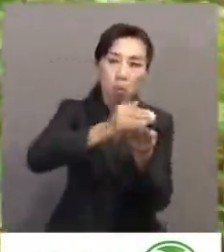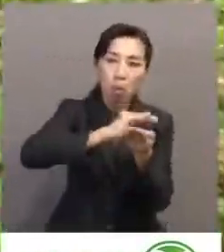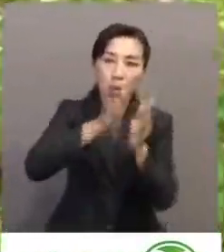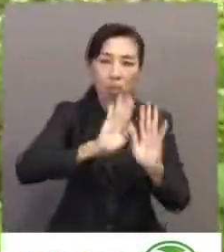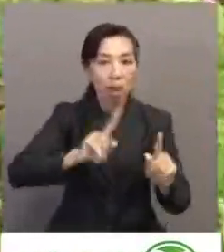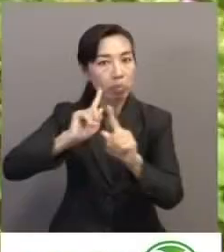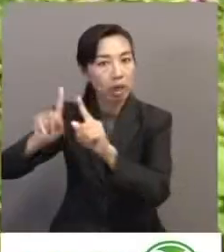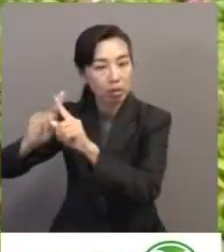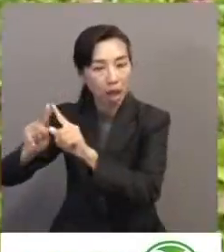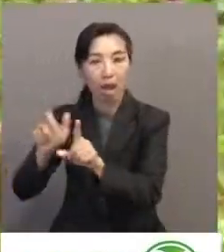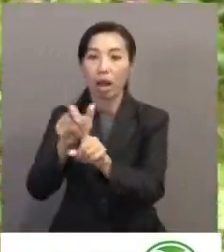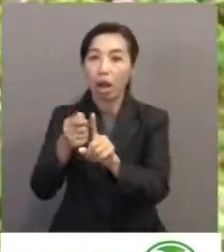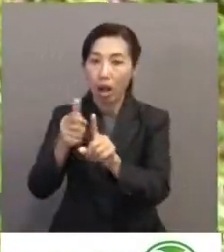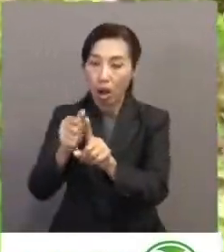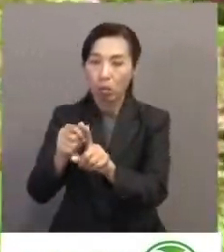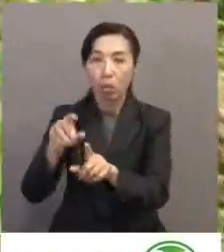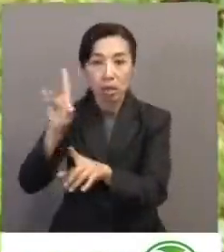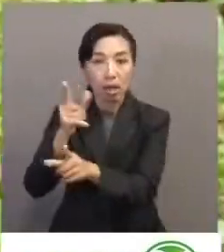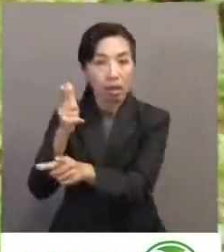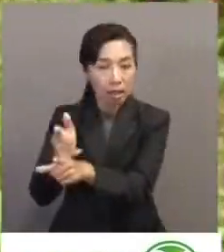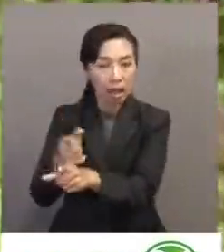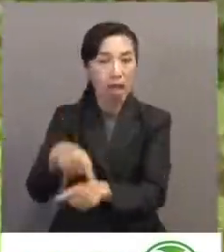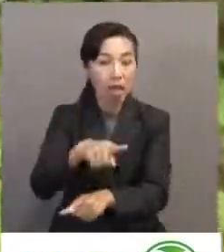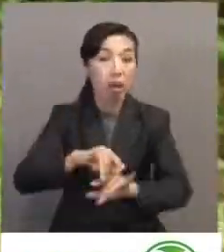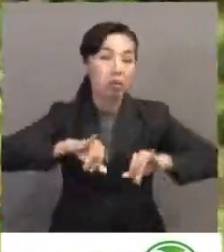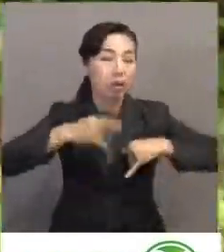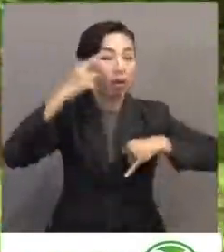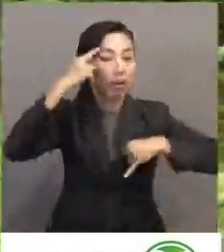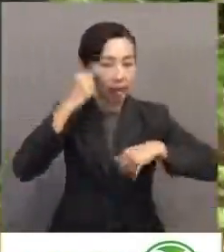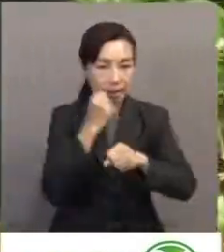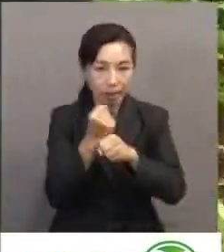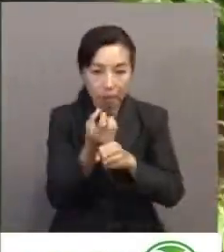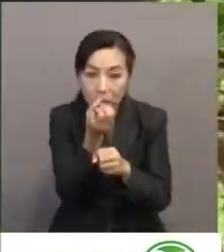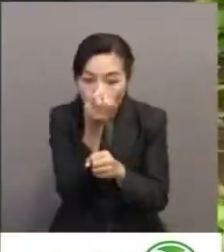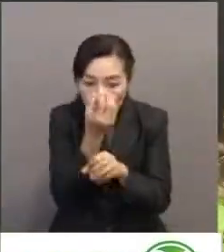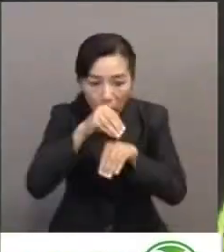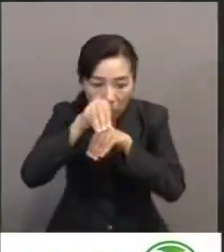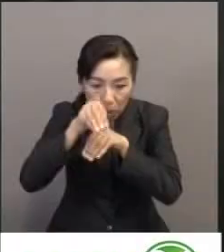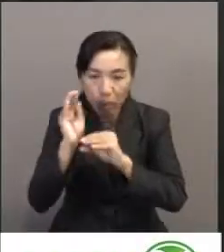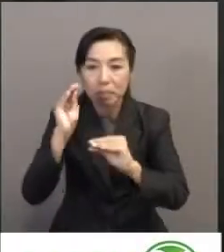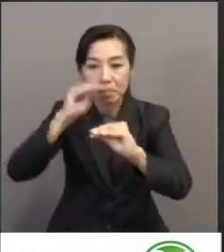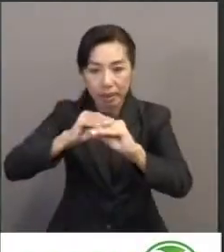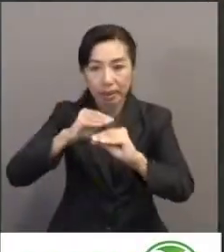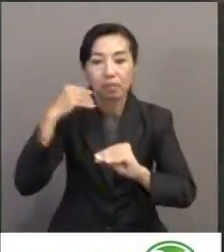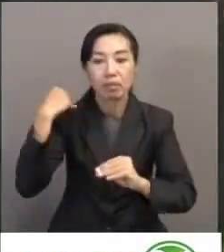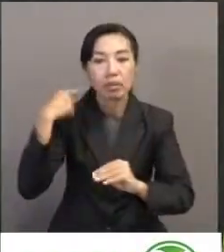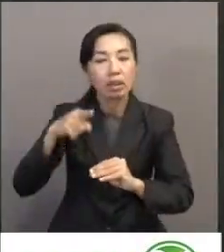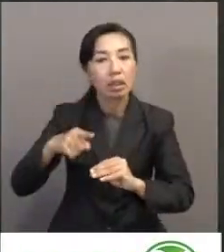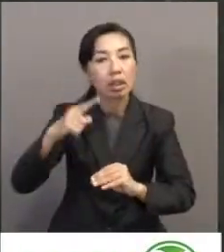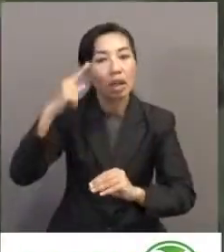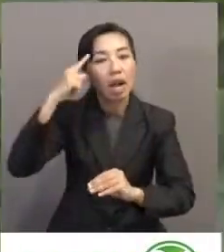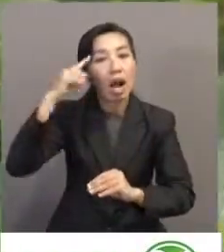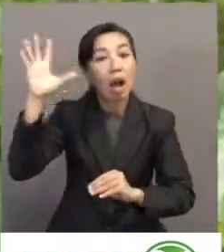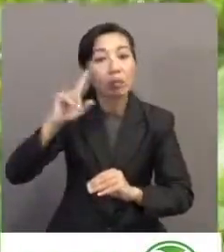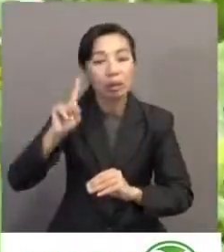นิดข้าวโพดเลี้ยงสัตว์ขุนพี่วรรณาก็ยังแซมแปลงดอกข้าวพรรษาเอาไว้เสริมอาชีพอีกทางหนึ่งด้วยแรงจูงใจเริ่ม